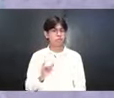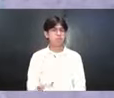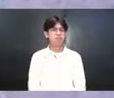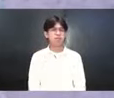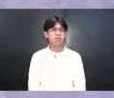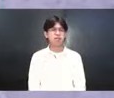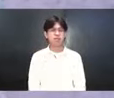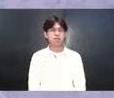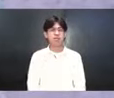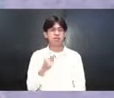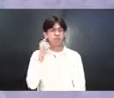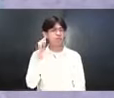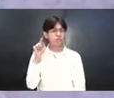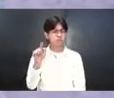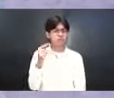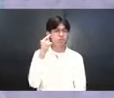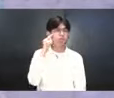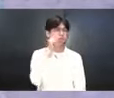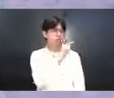sa katabi mo.